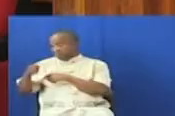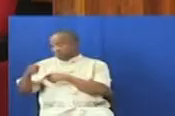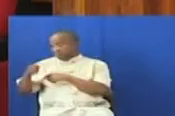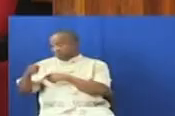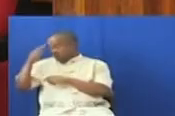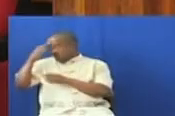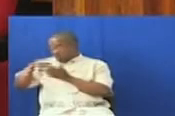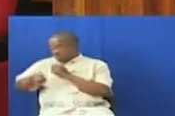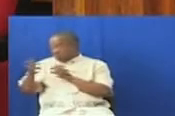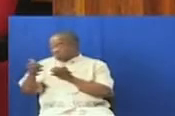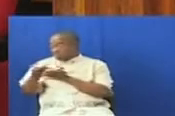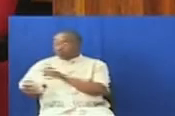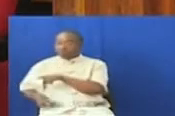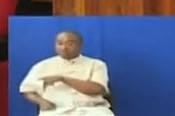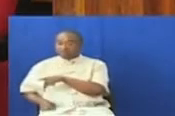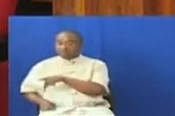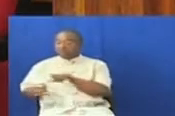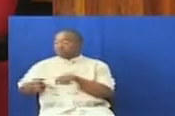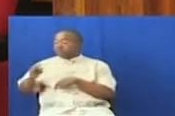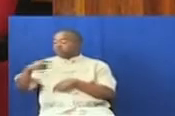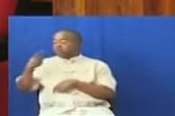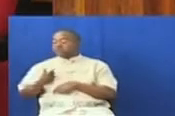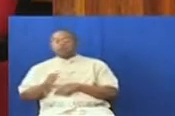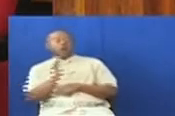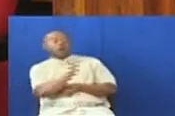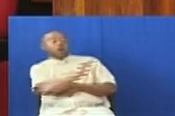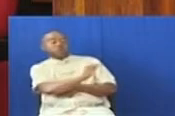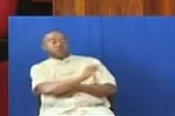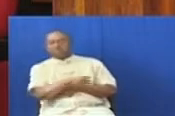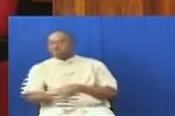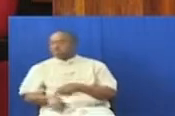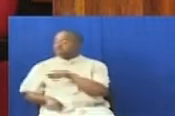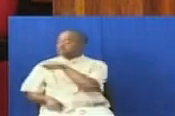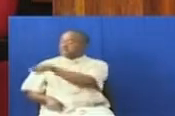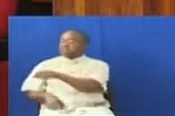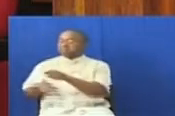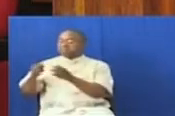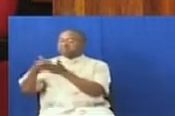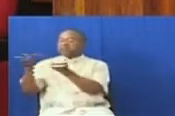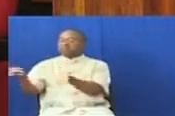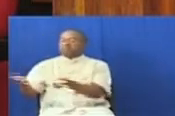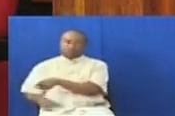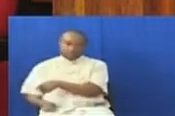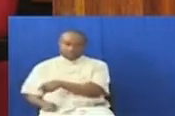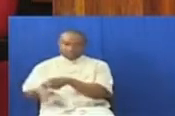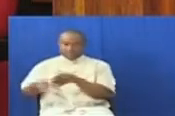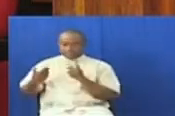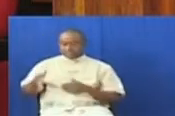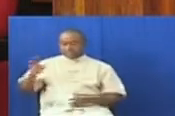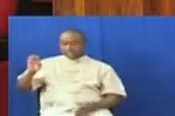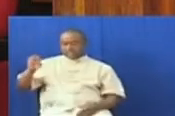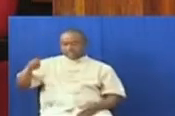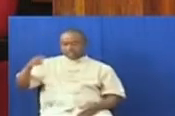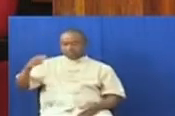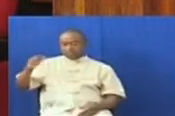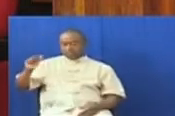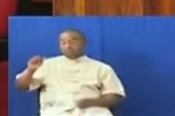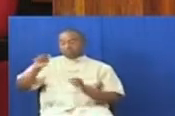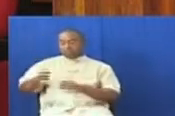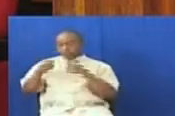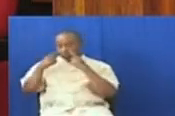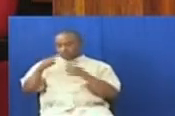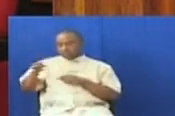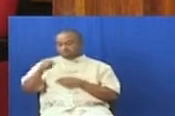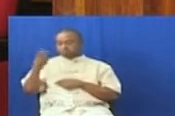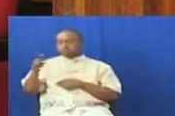hakuna. Lakini wanashindwa kuwaeleza kwamba jamani, pesa hamna. Kwa hiyo EPICA hii naomba waiangalie sana,